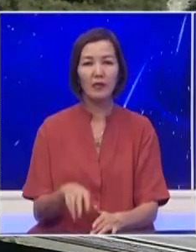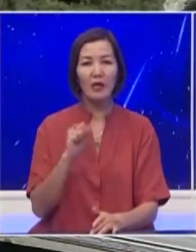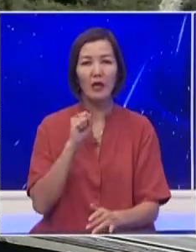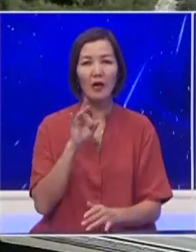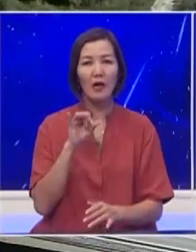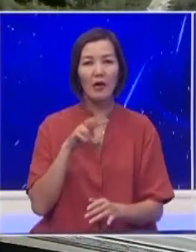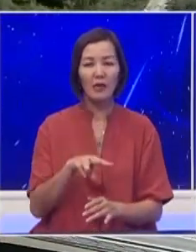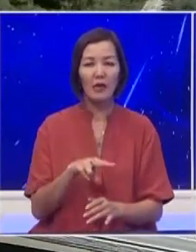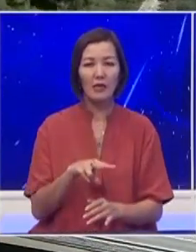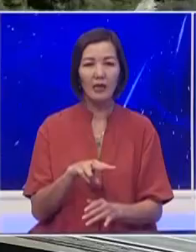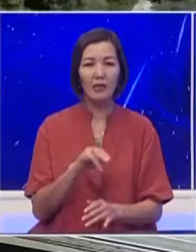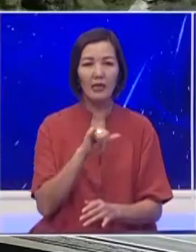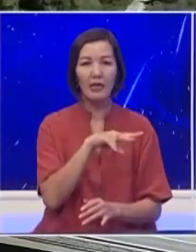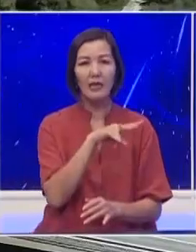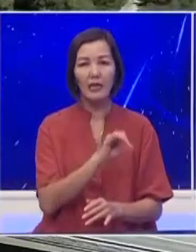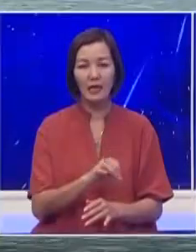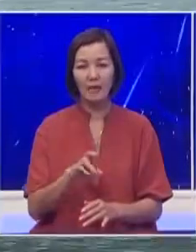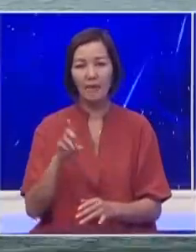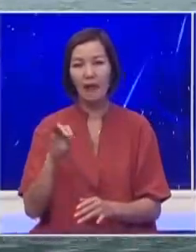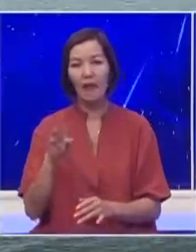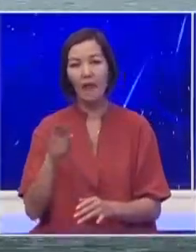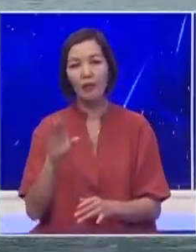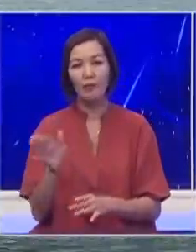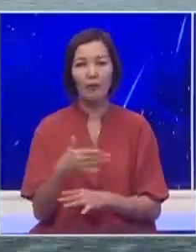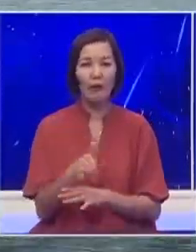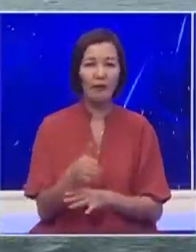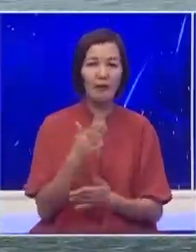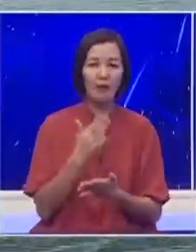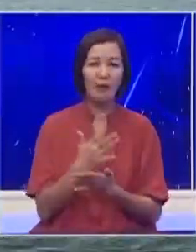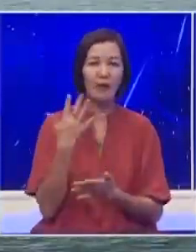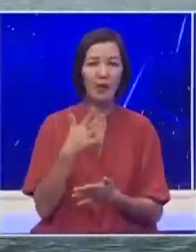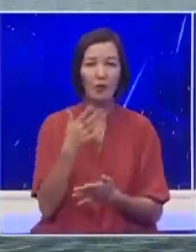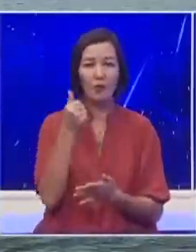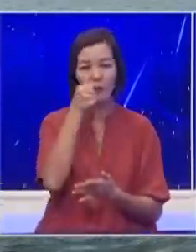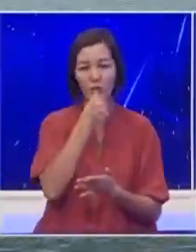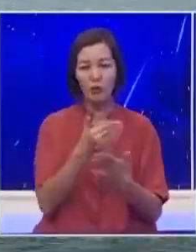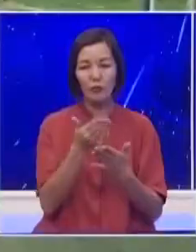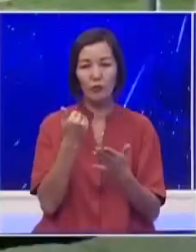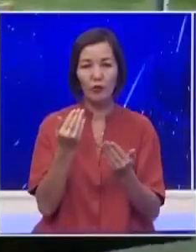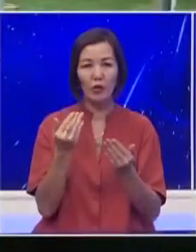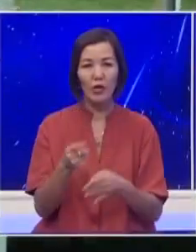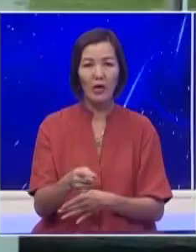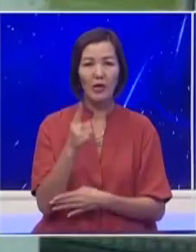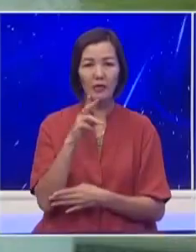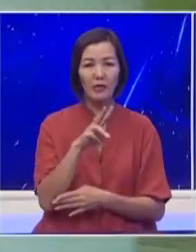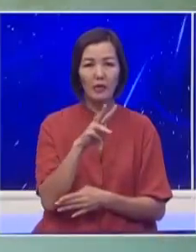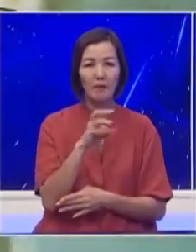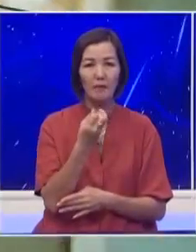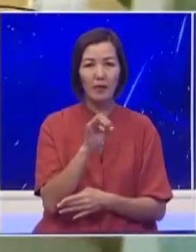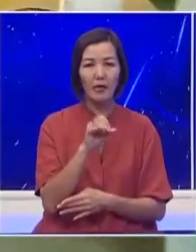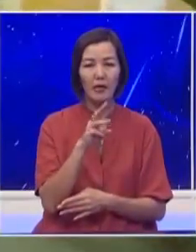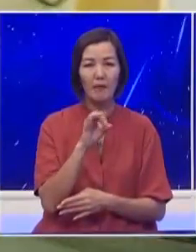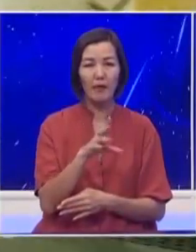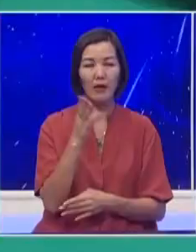бекресі аралда емес, әлемен балқашта сақталған. Сырдария су айдынында 55 жыл бұрын ауланған бекрені қазір Мейрамбек Пазылбеков